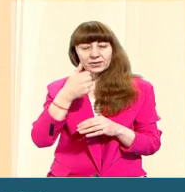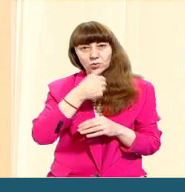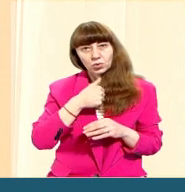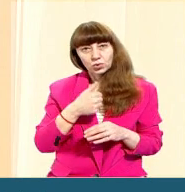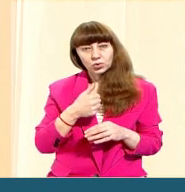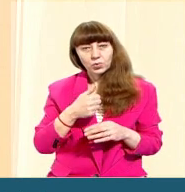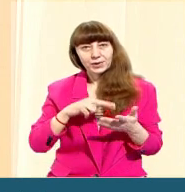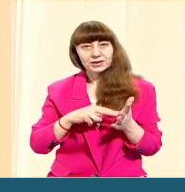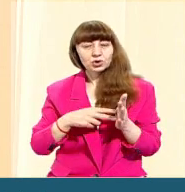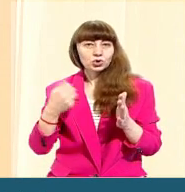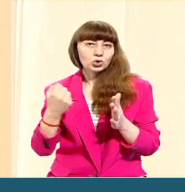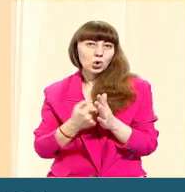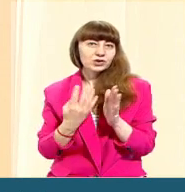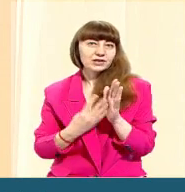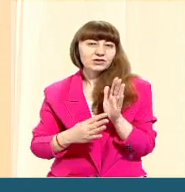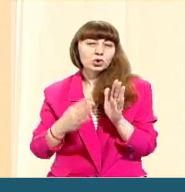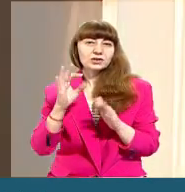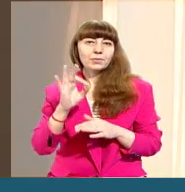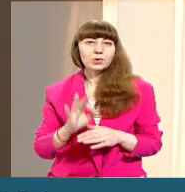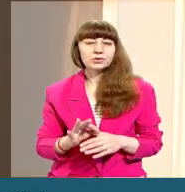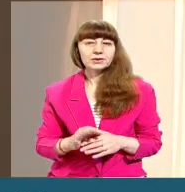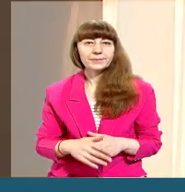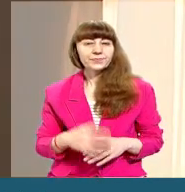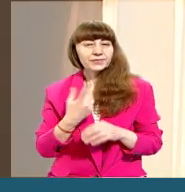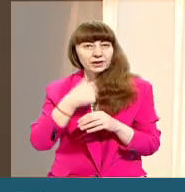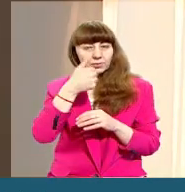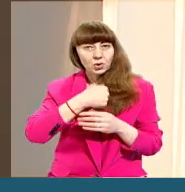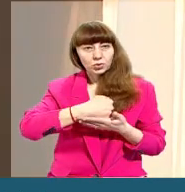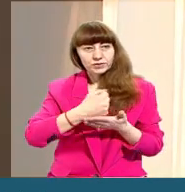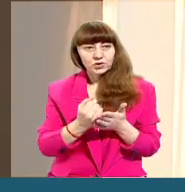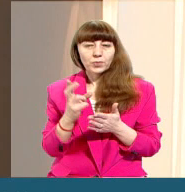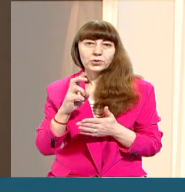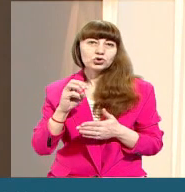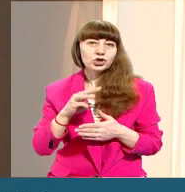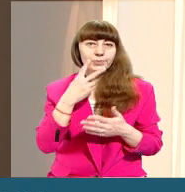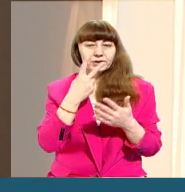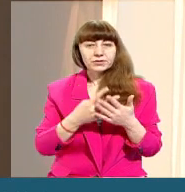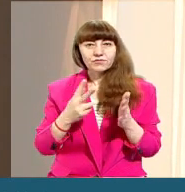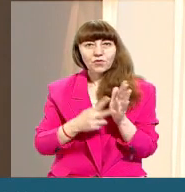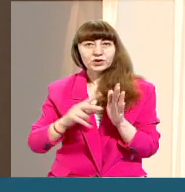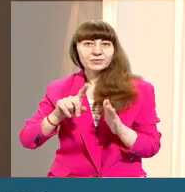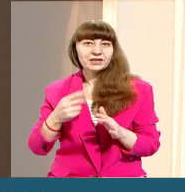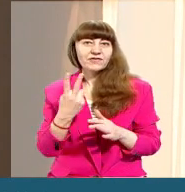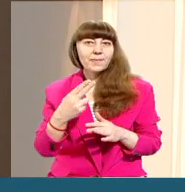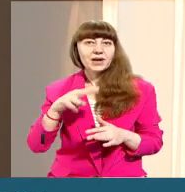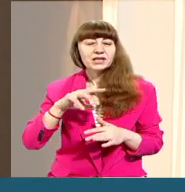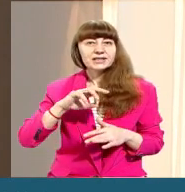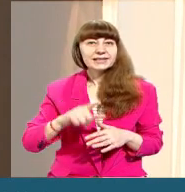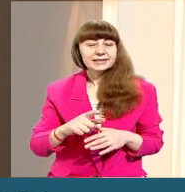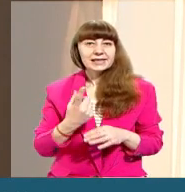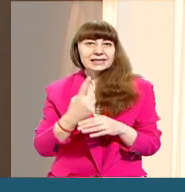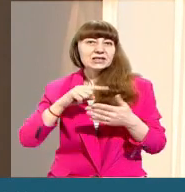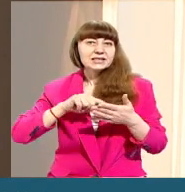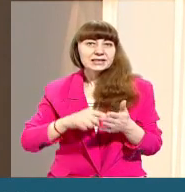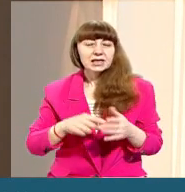года планируется довести до 90%. В текущем году в утвержденном бюджете предусмотрено 8,2 миллиарда тенге на данные